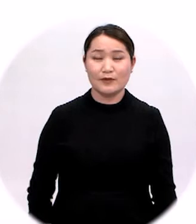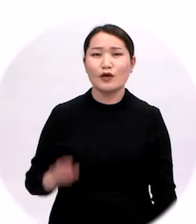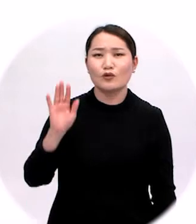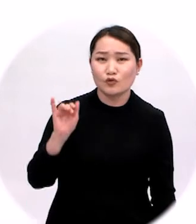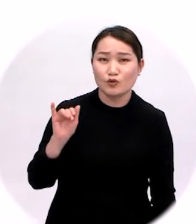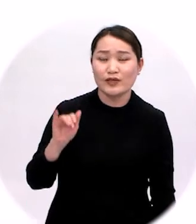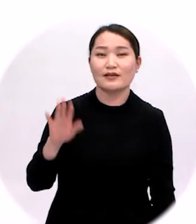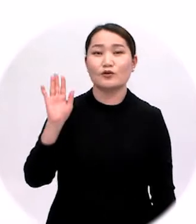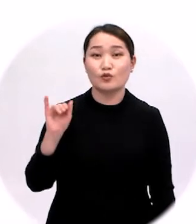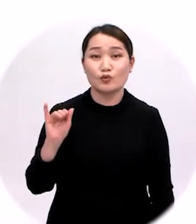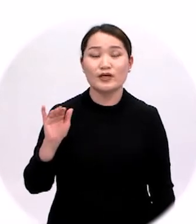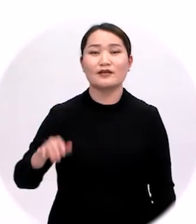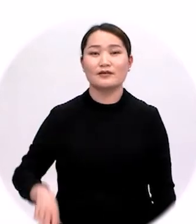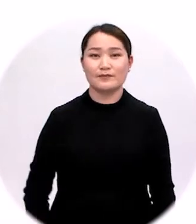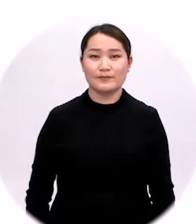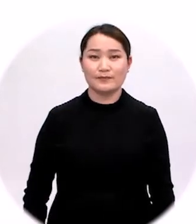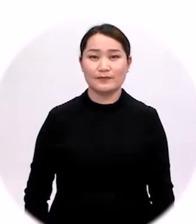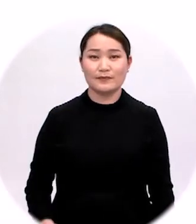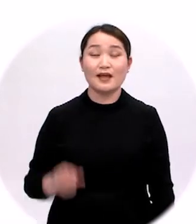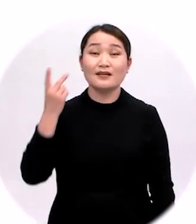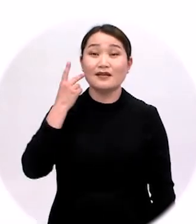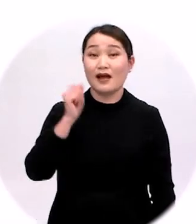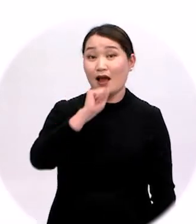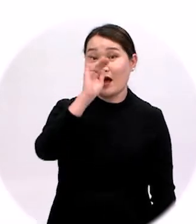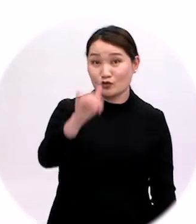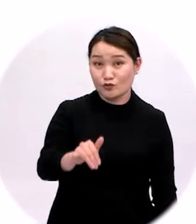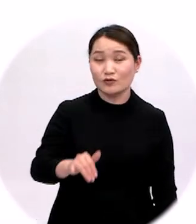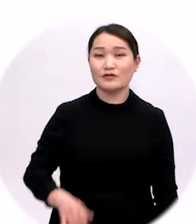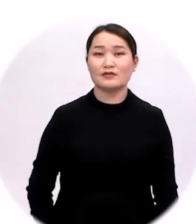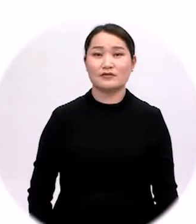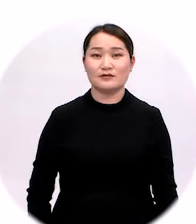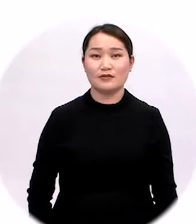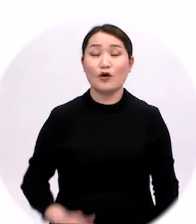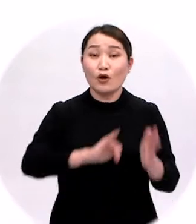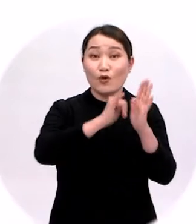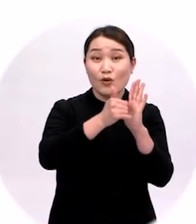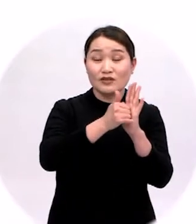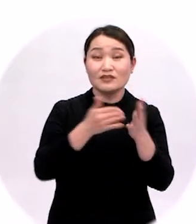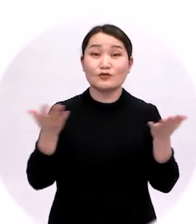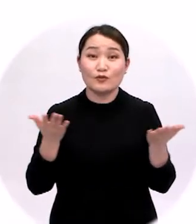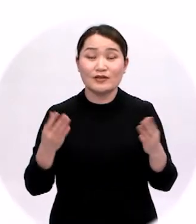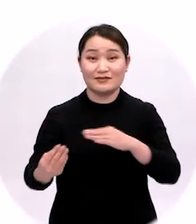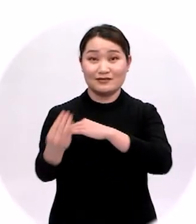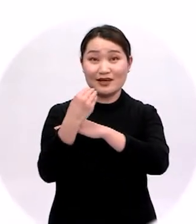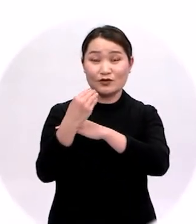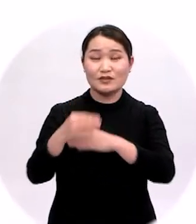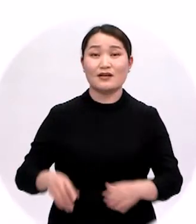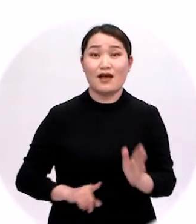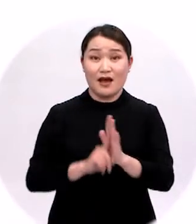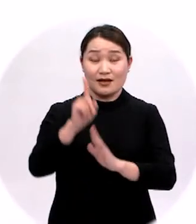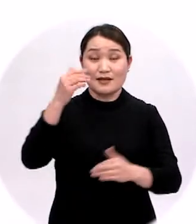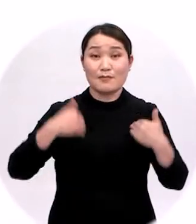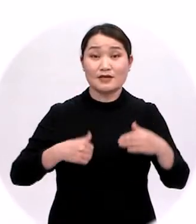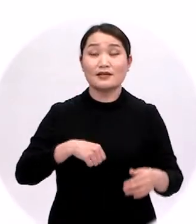Юу вэ? Юу вэ? Гэд асуух болгонд юм бүхний учрыг ойлгуулсан анхны